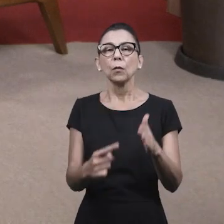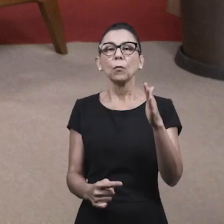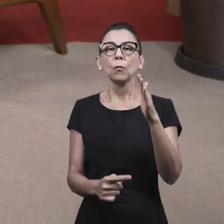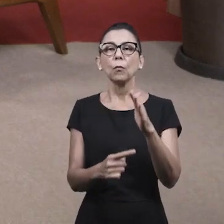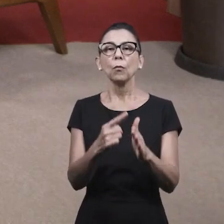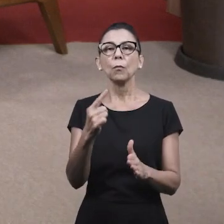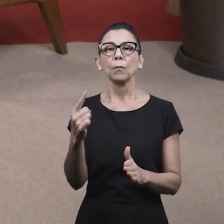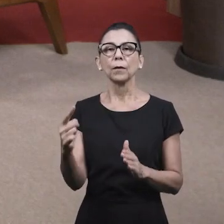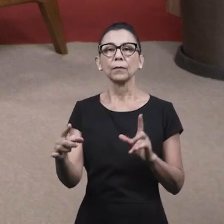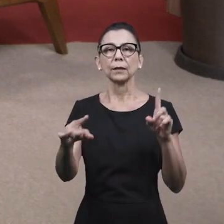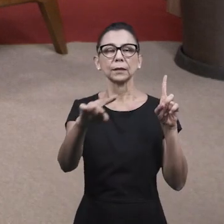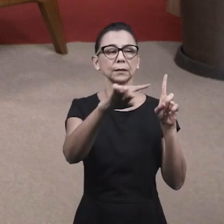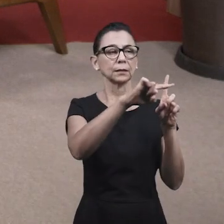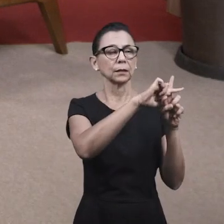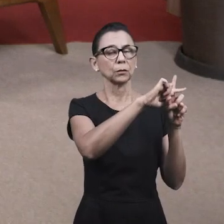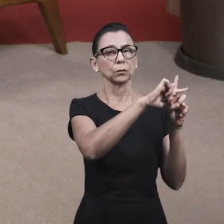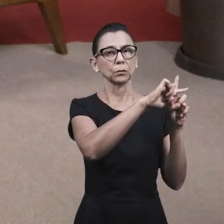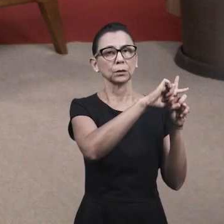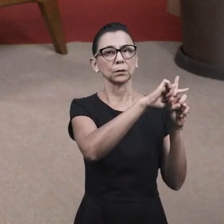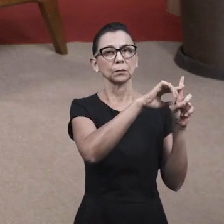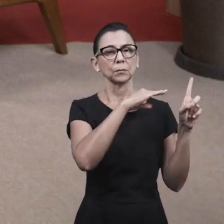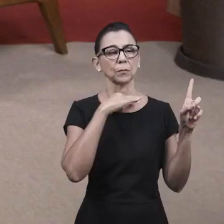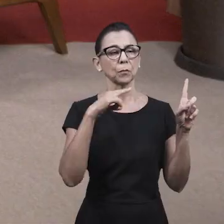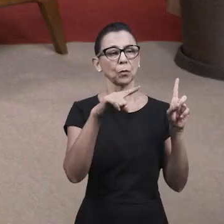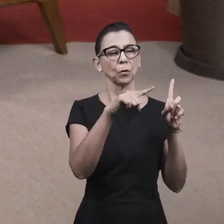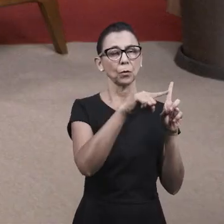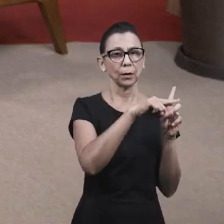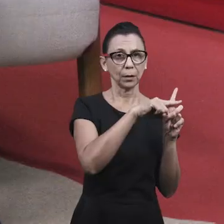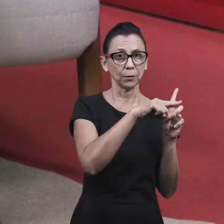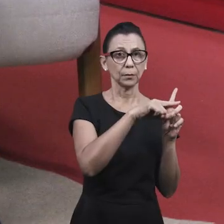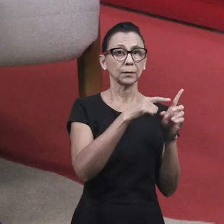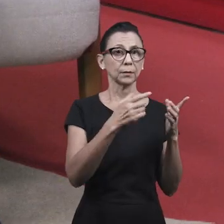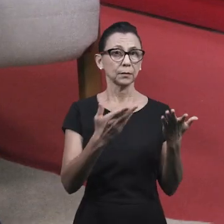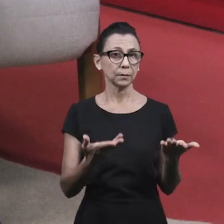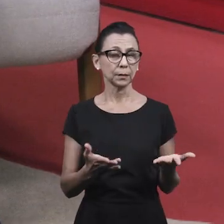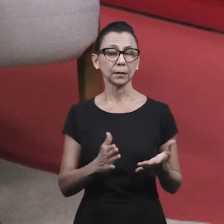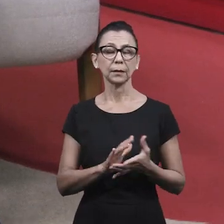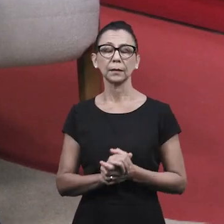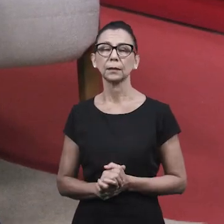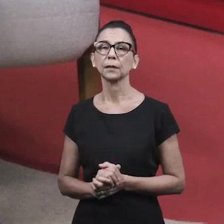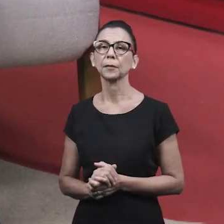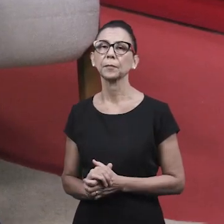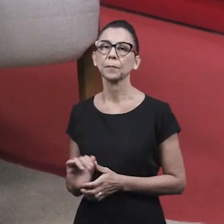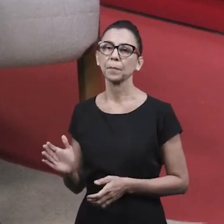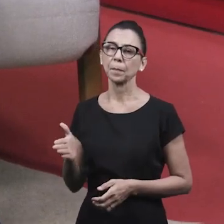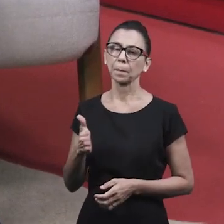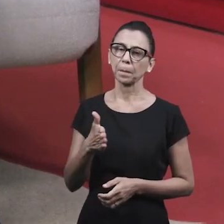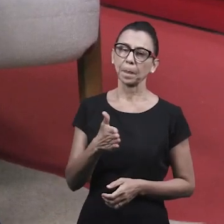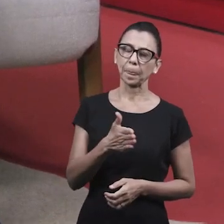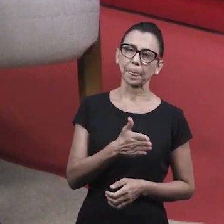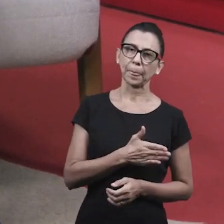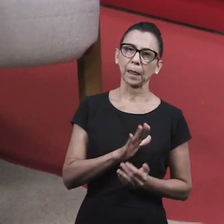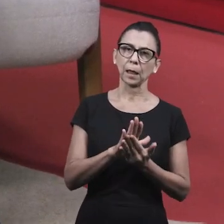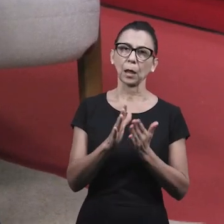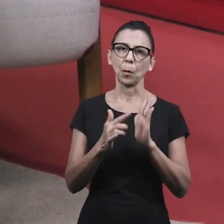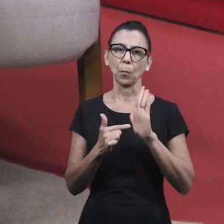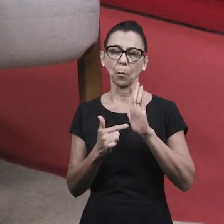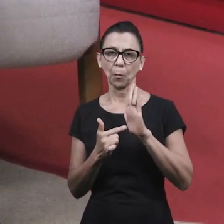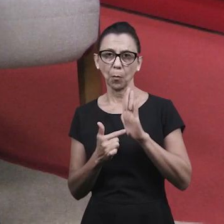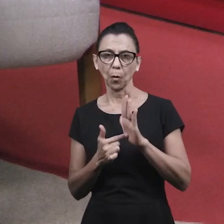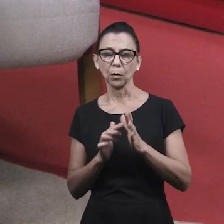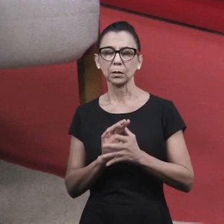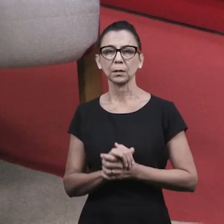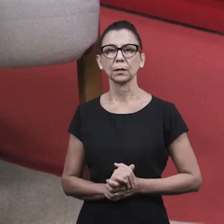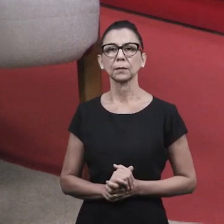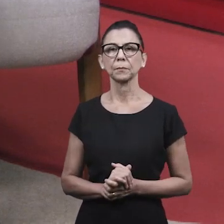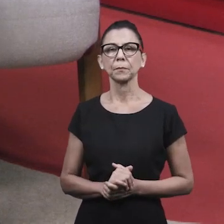sacrifice, parce que ça a été le sacrifice parfait. Gloire à Dieu. Là se trouvait ce que Jean-Baptiste, il Et il a